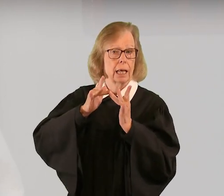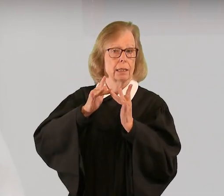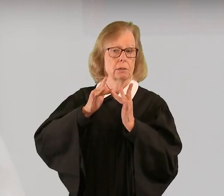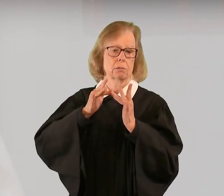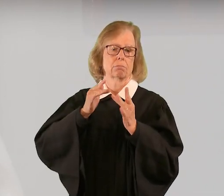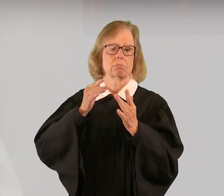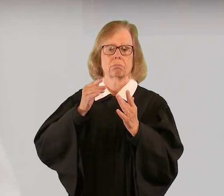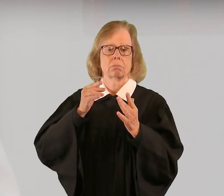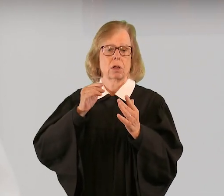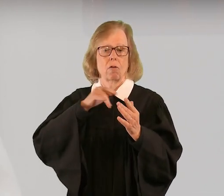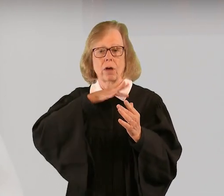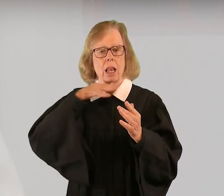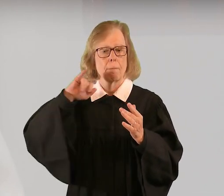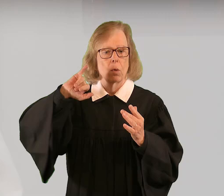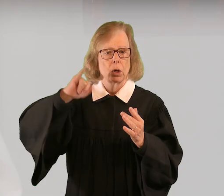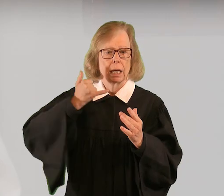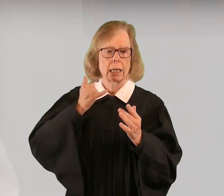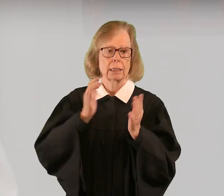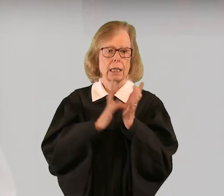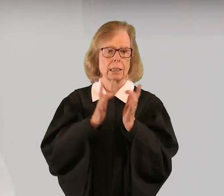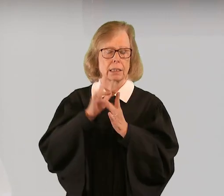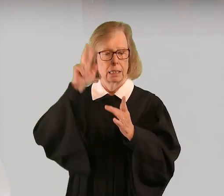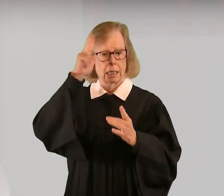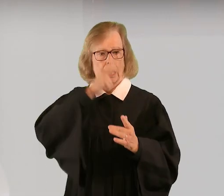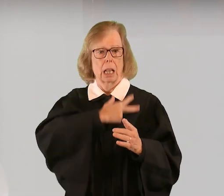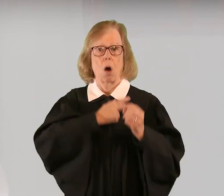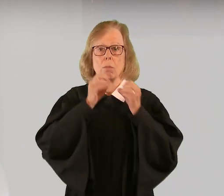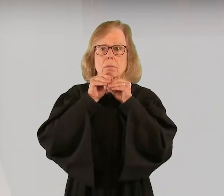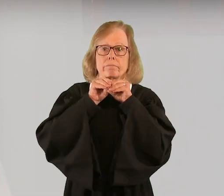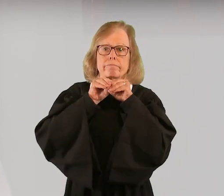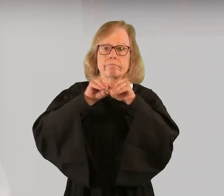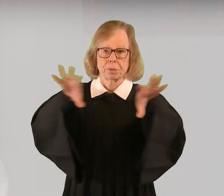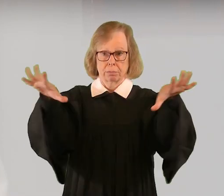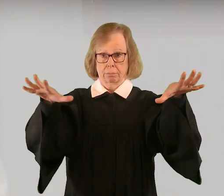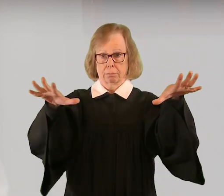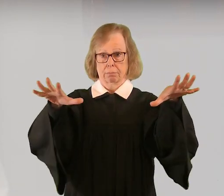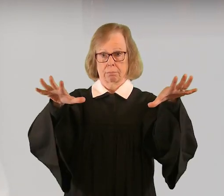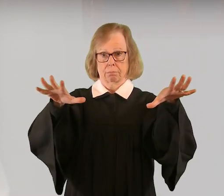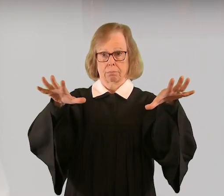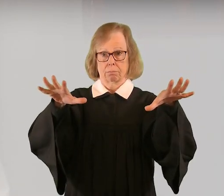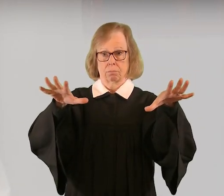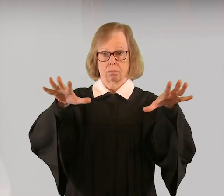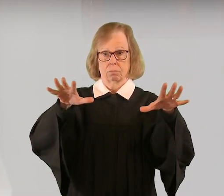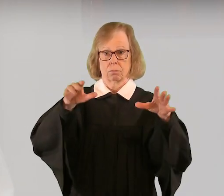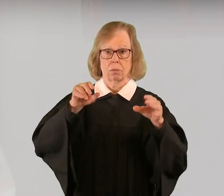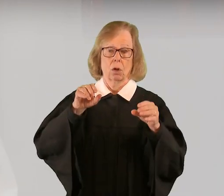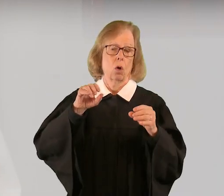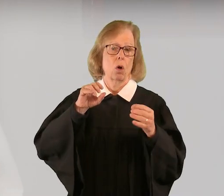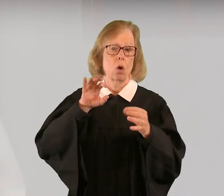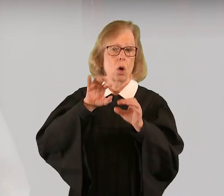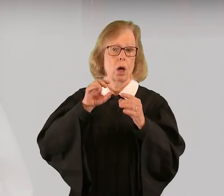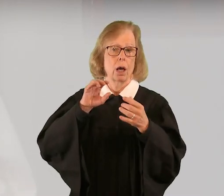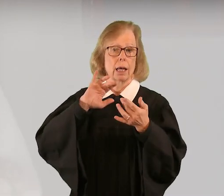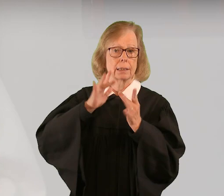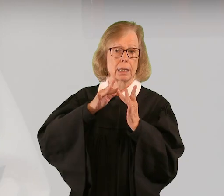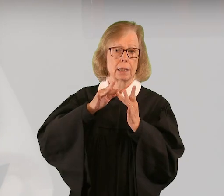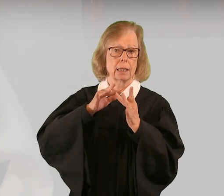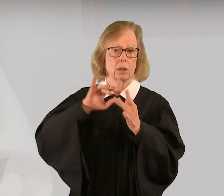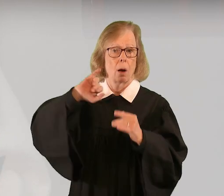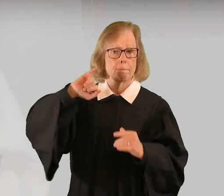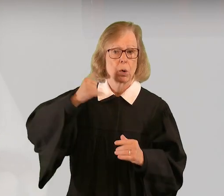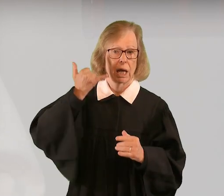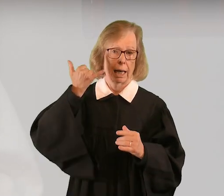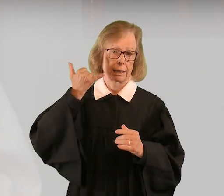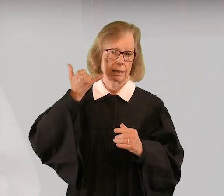vielen Projekten wird christlicher Glaube weitergegeben. Mit ihrer Online-Kollekte unterstützen sie